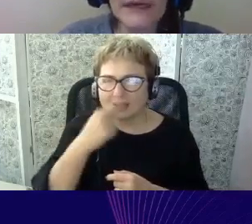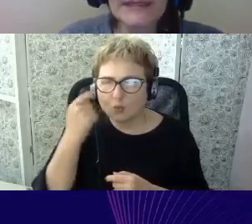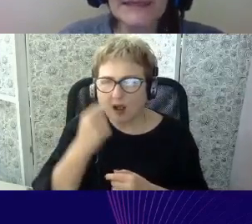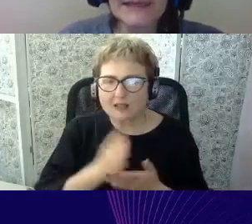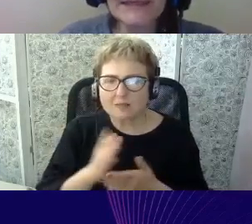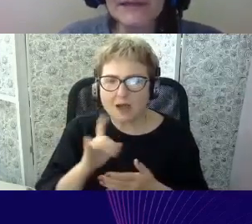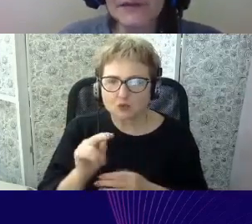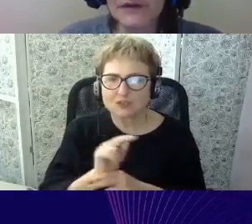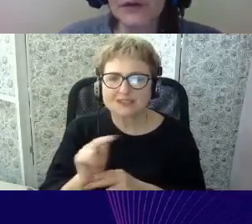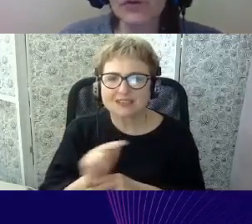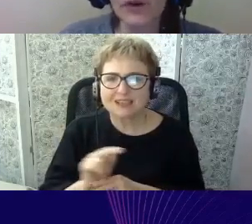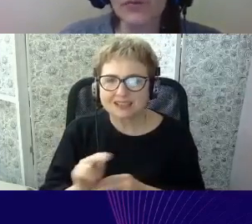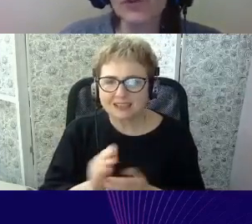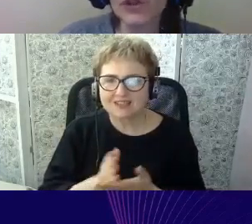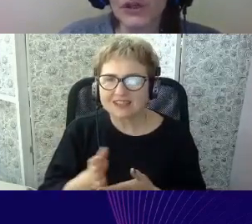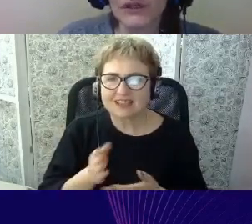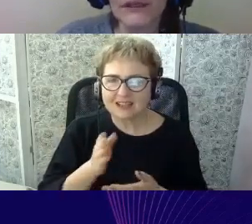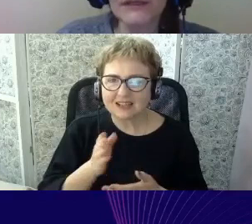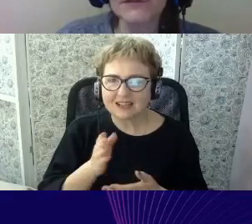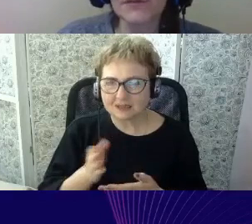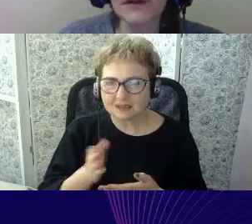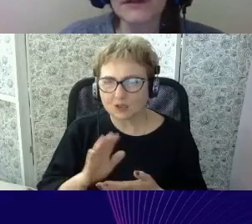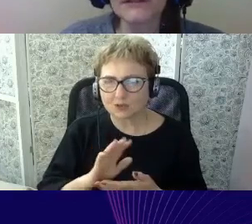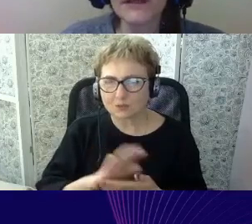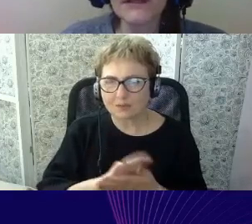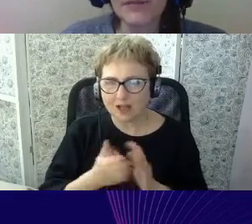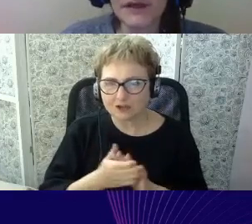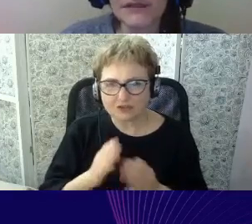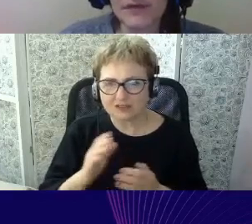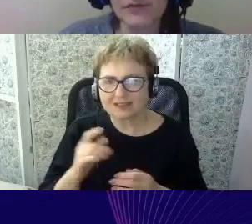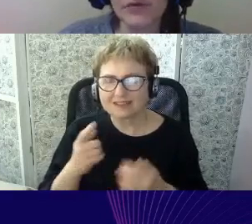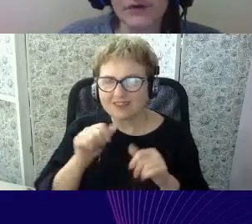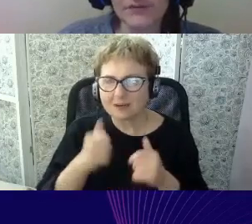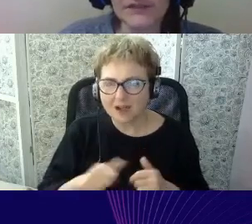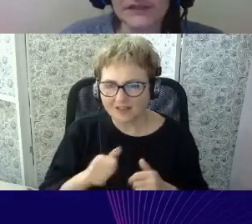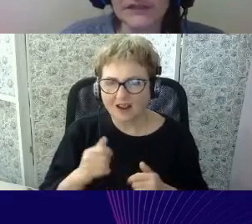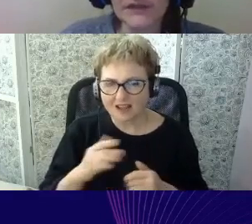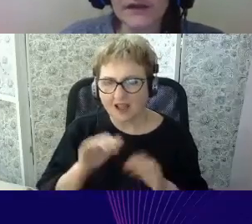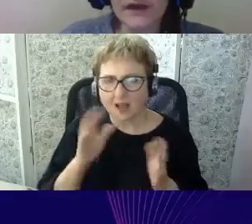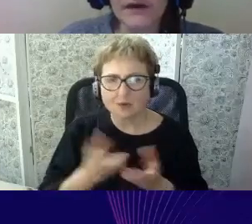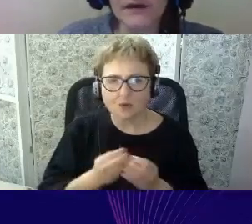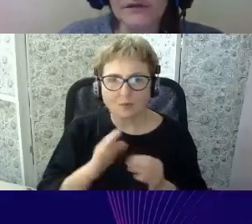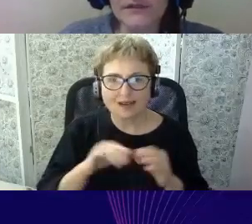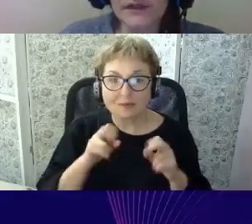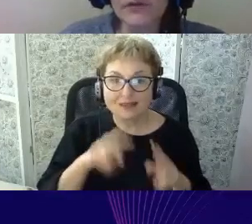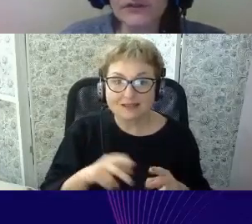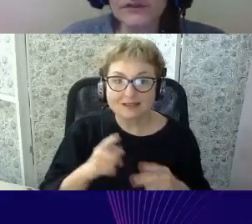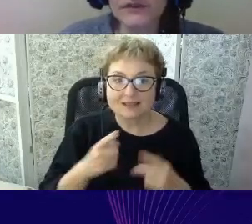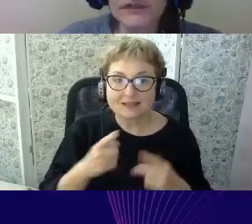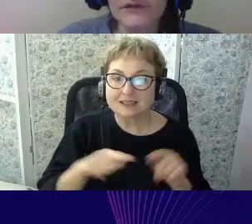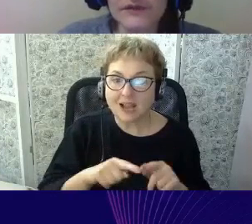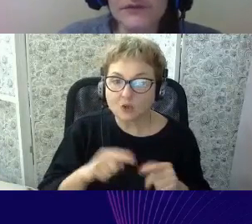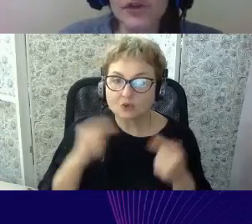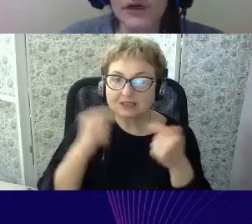чтобы скорректировать траекторию обучения и сформировать необходимый объем компетенций,